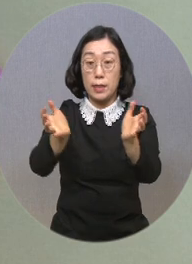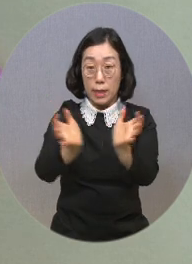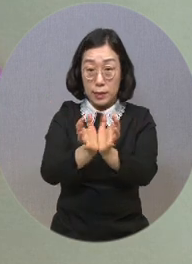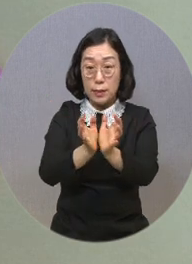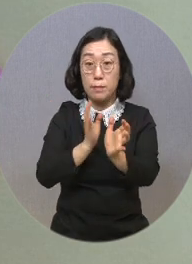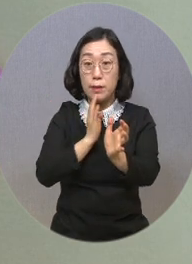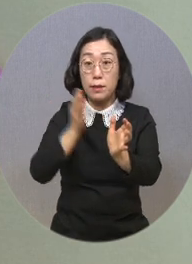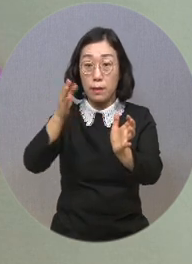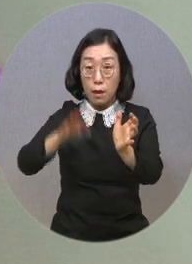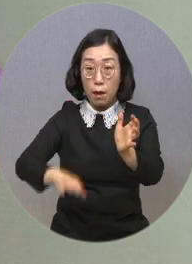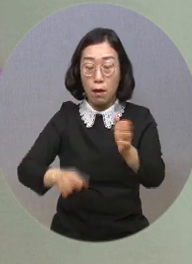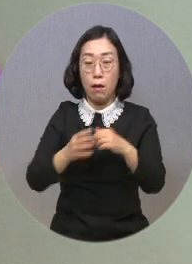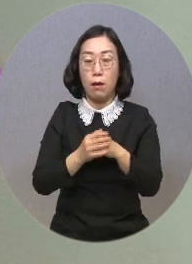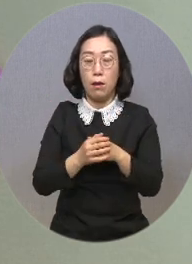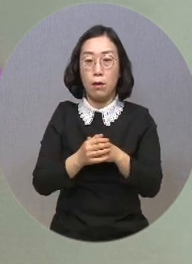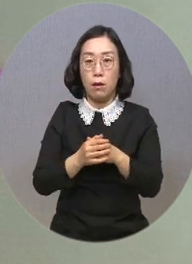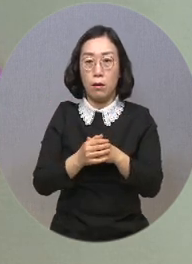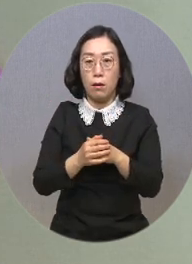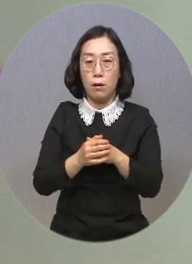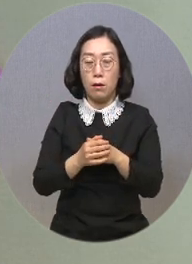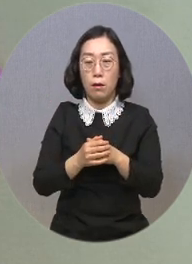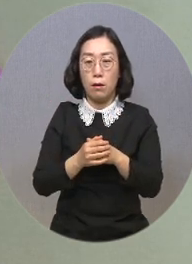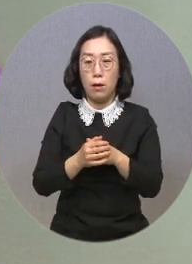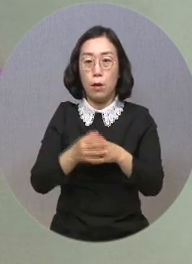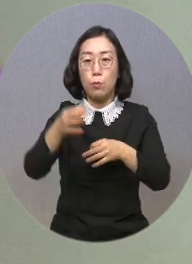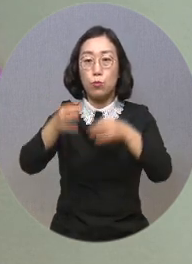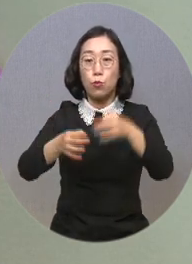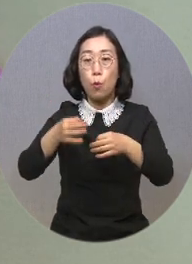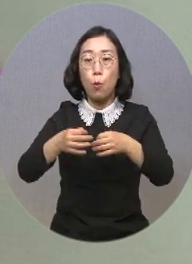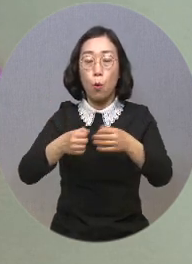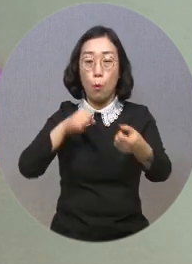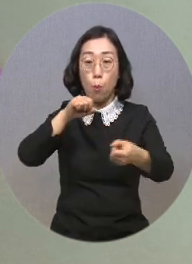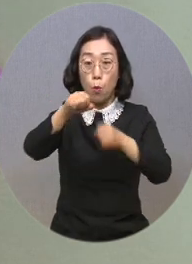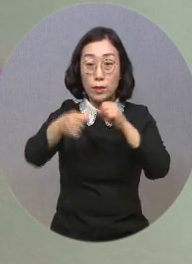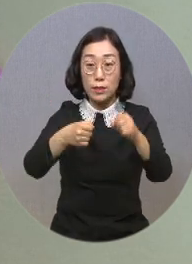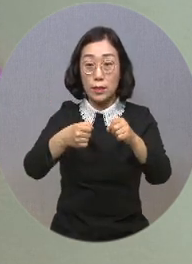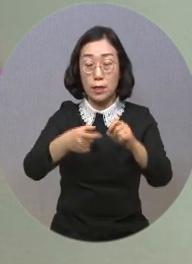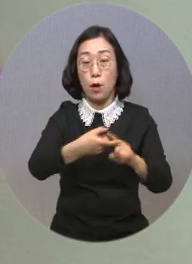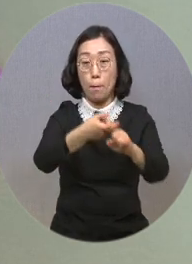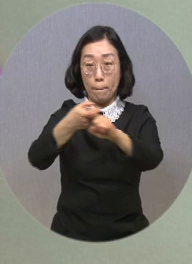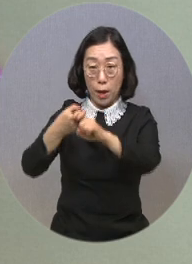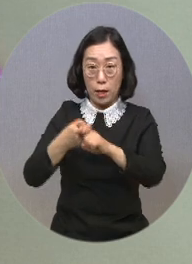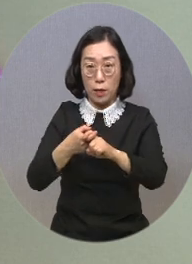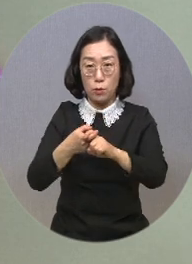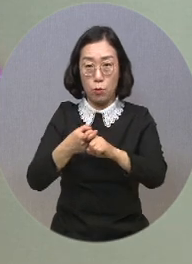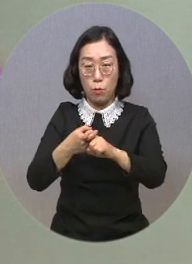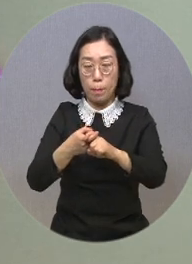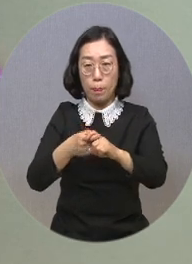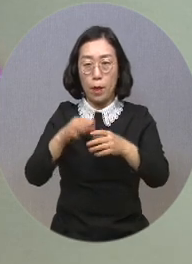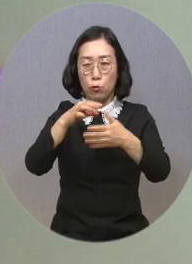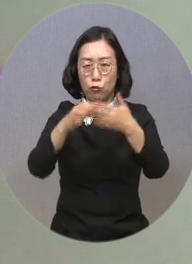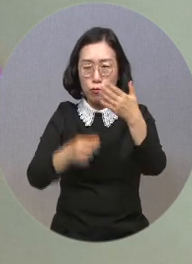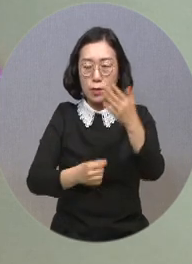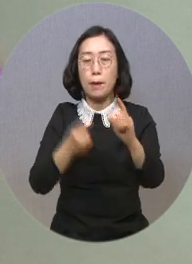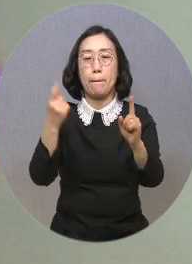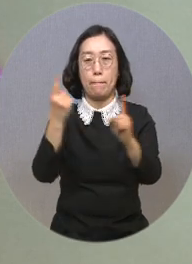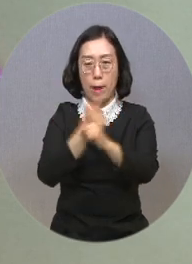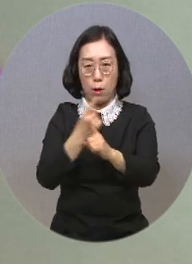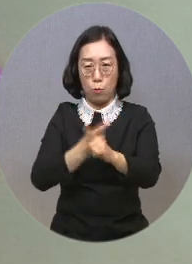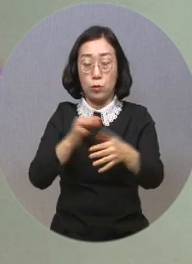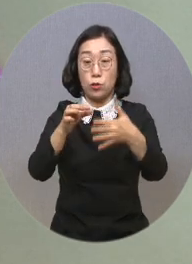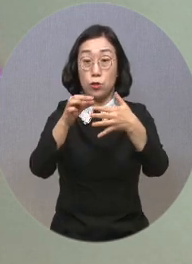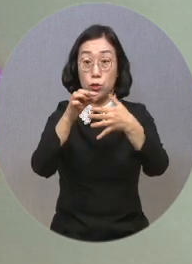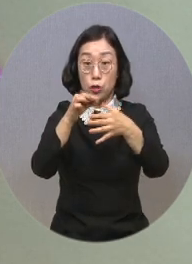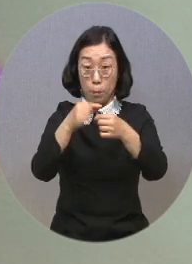근데 제가 그 프로복싱 연맹 회장이기 때문에 네. 사실 정관을 다 바꿨어요. 1번을 봉사와